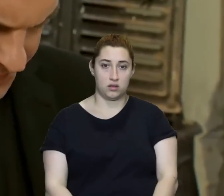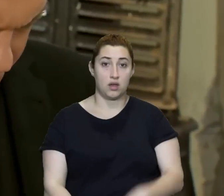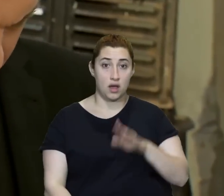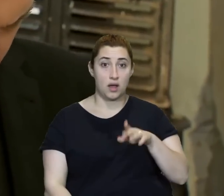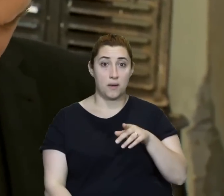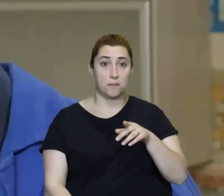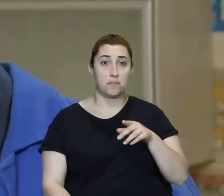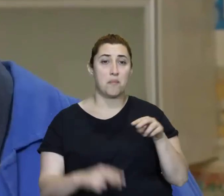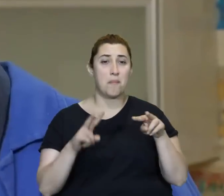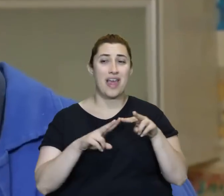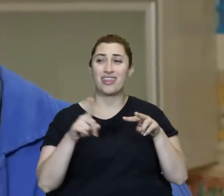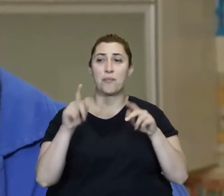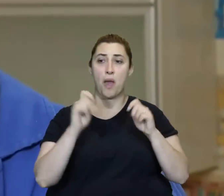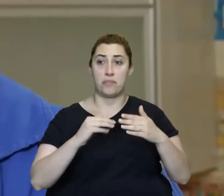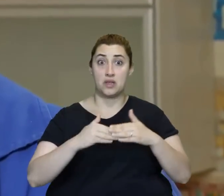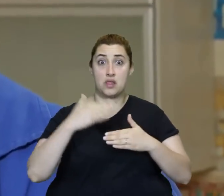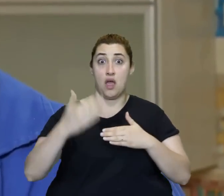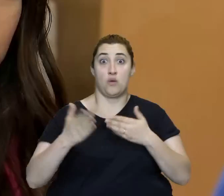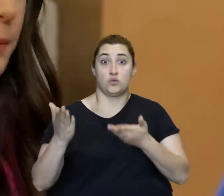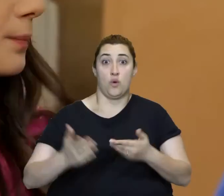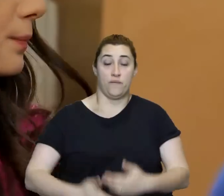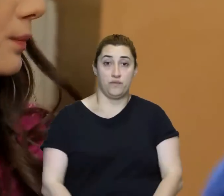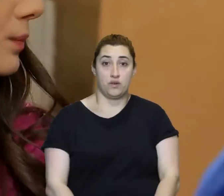Üstelik Mektab'ın son yaptıklarından sonra.